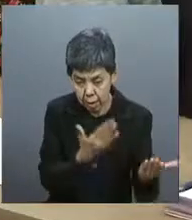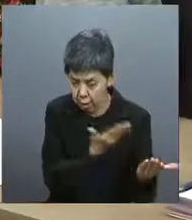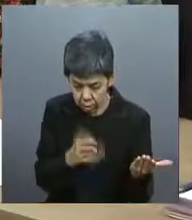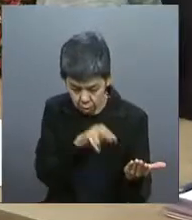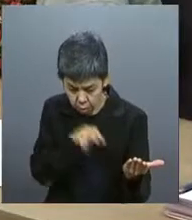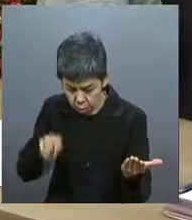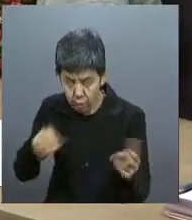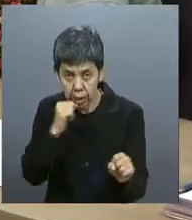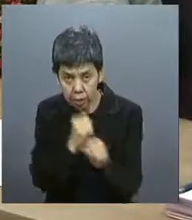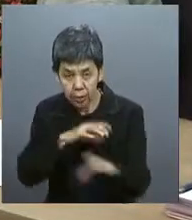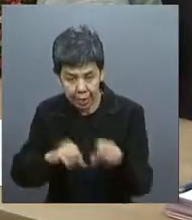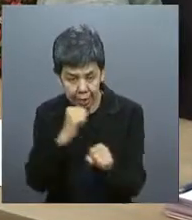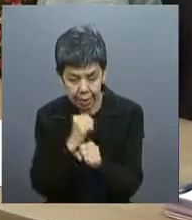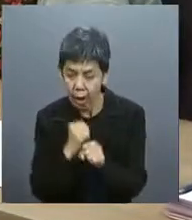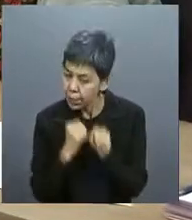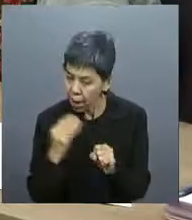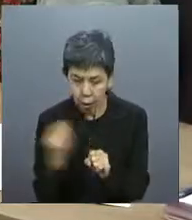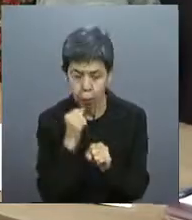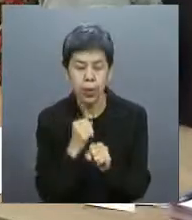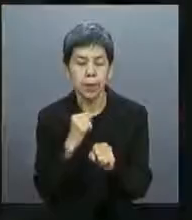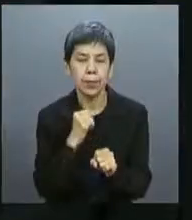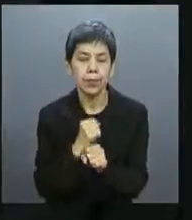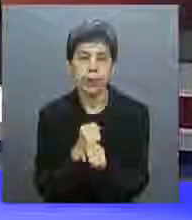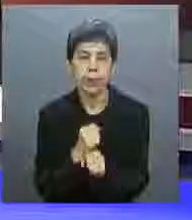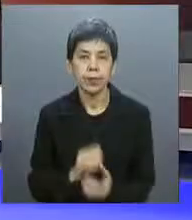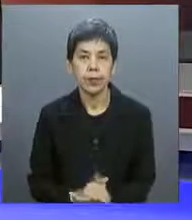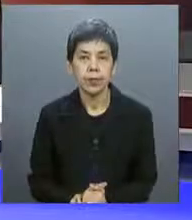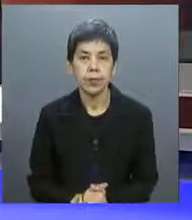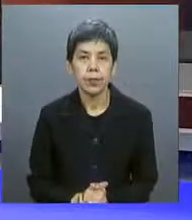อบโดยจะดำเนินการโดยเร็วที่สุดครับ